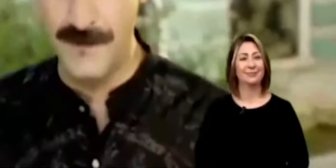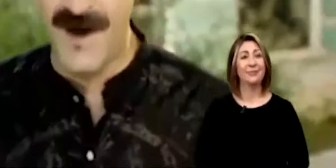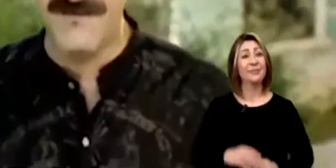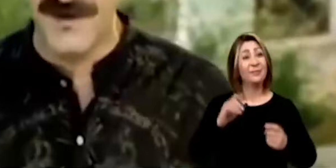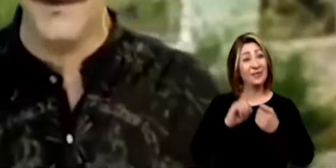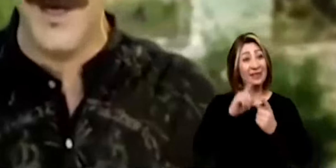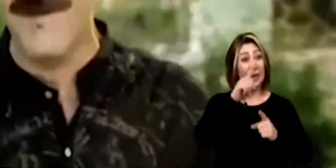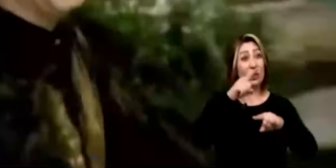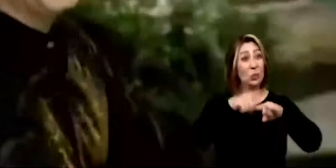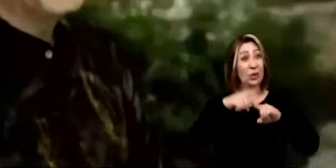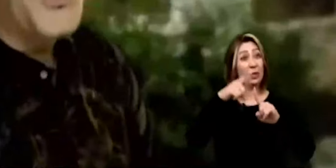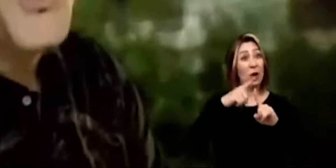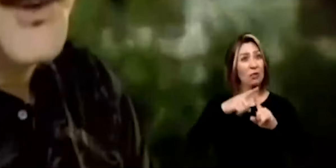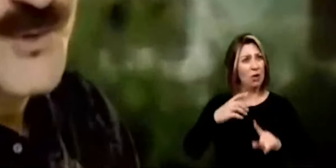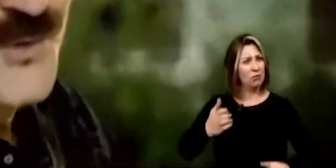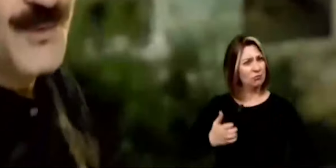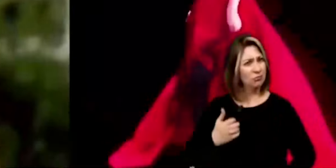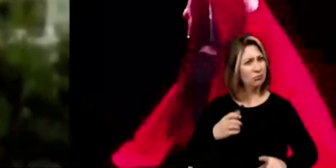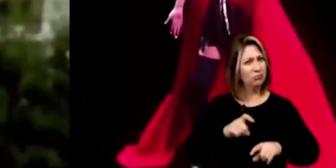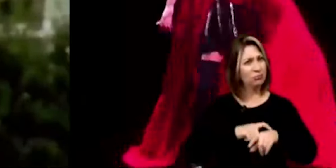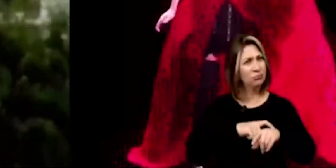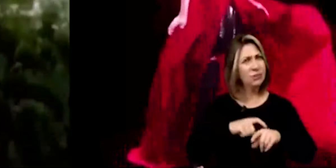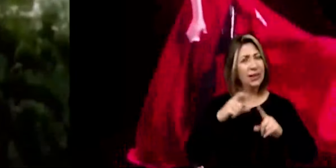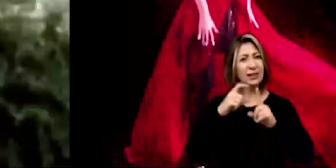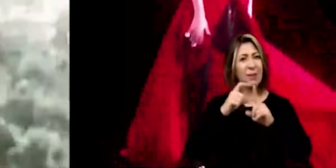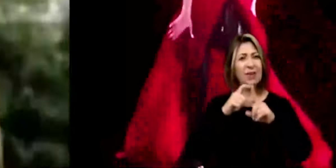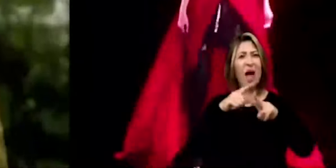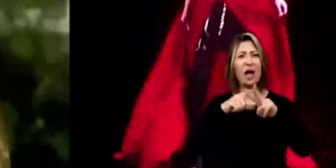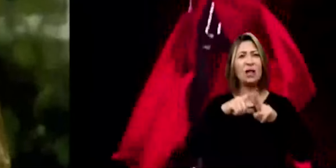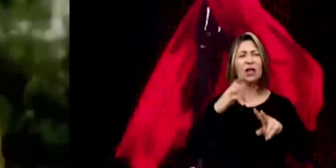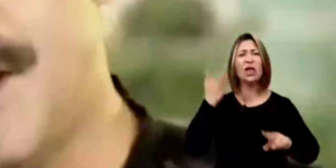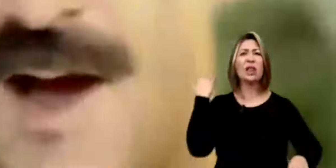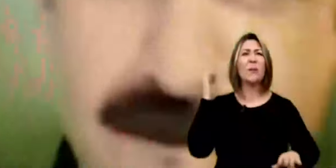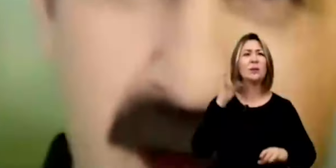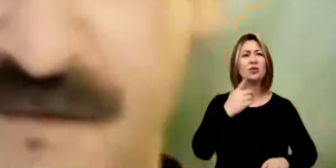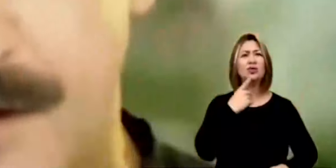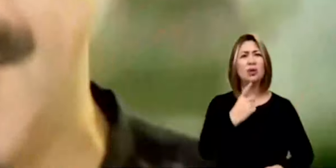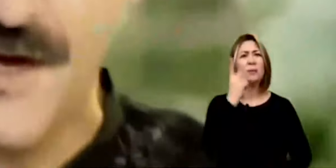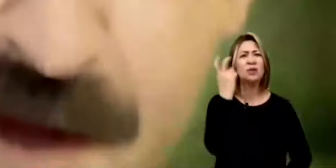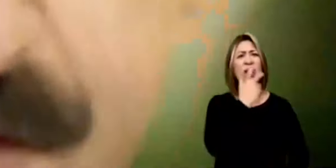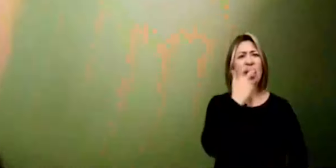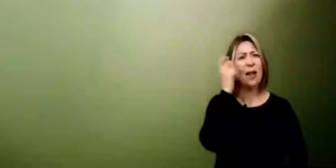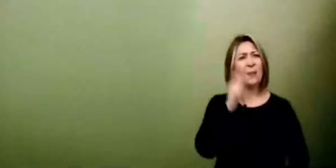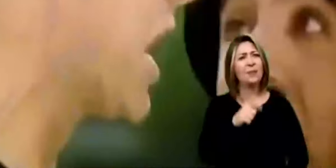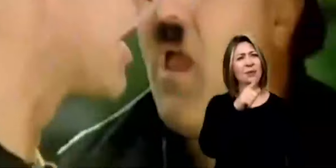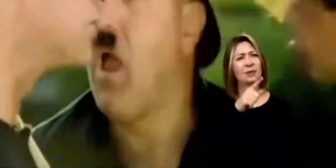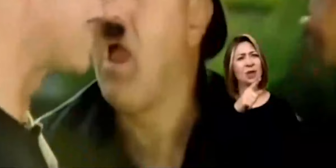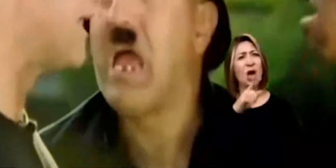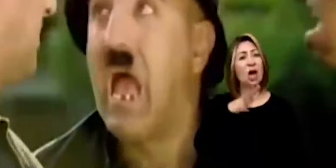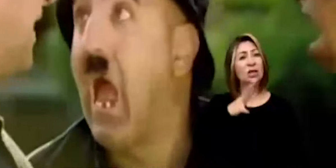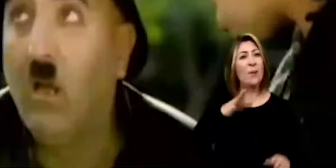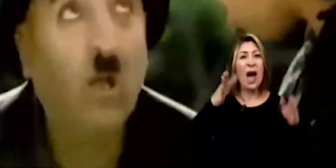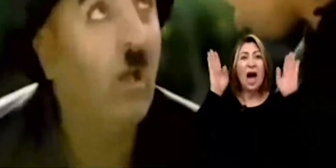Ve sen Hüseyin Turan, atarlılık konusunda Demet Akalın'ı bile geride bırakacak sözlere sahip bir şarkıyı seslendirdin.